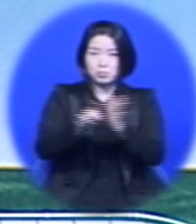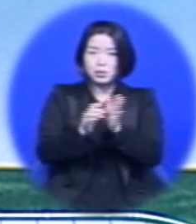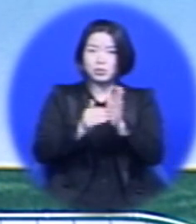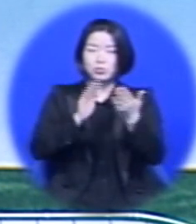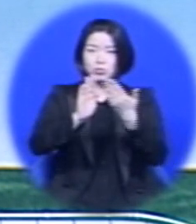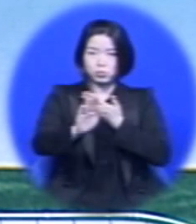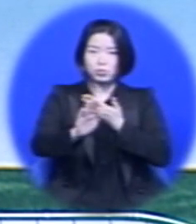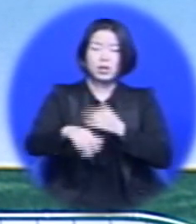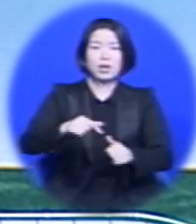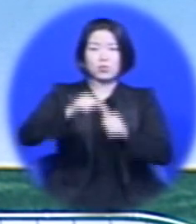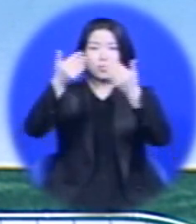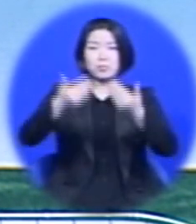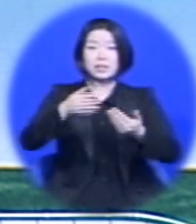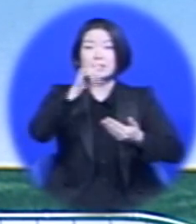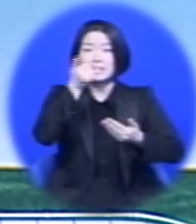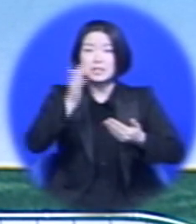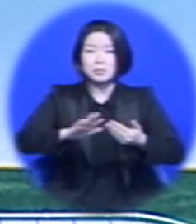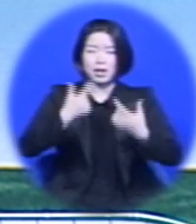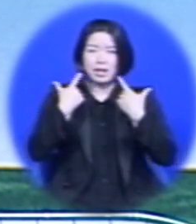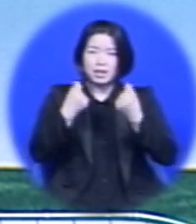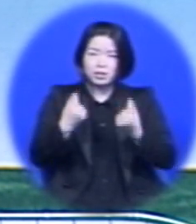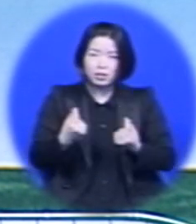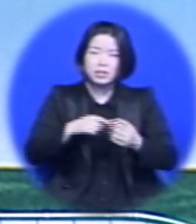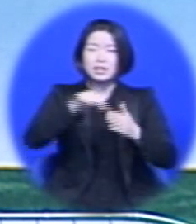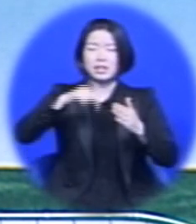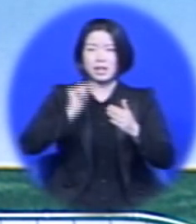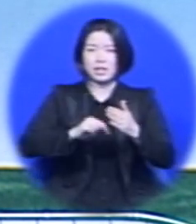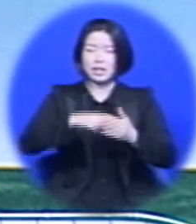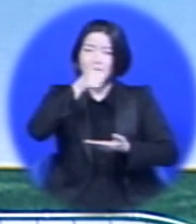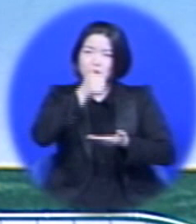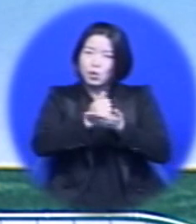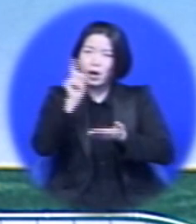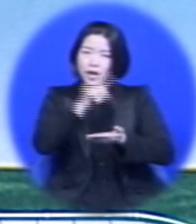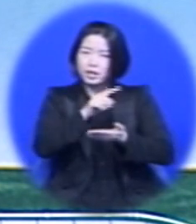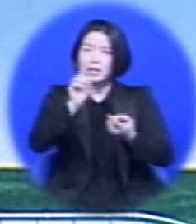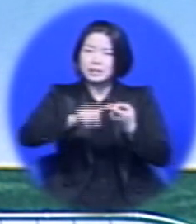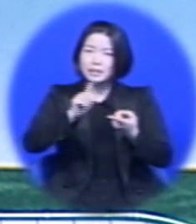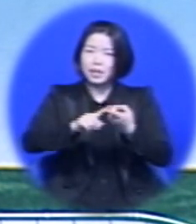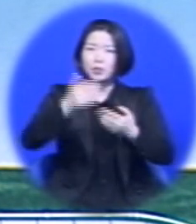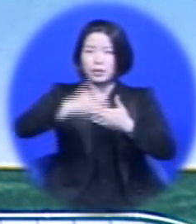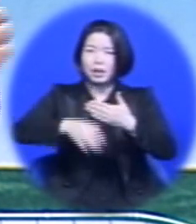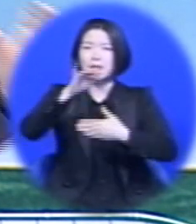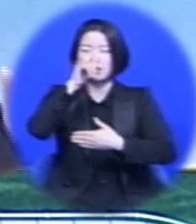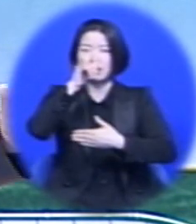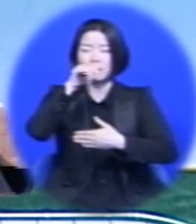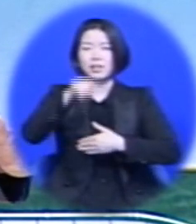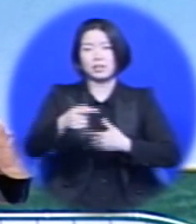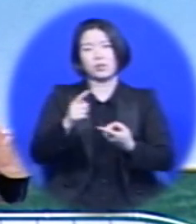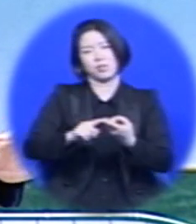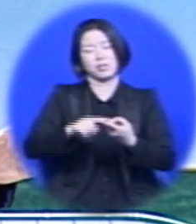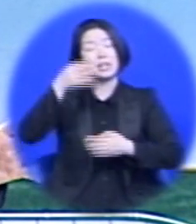구원 받았지만 여전히 내 안에 죄와 악이 그대로 있구나 그걸 인정할